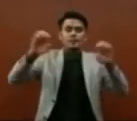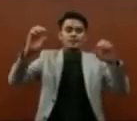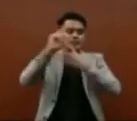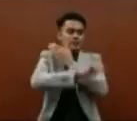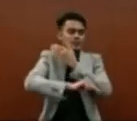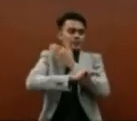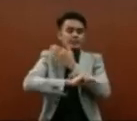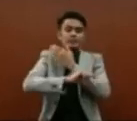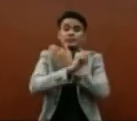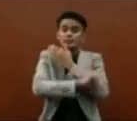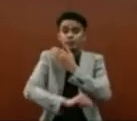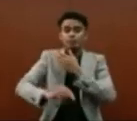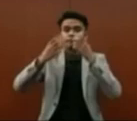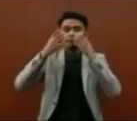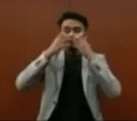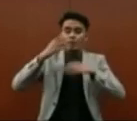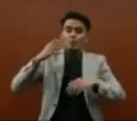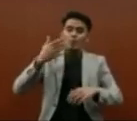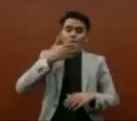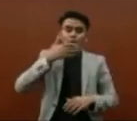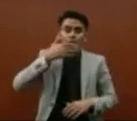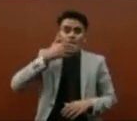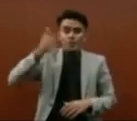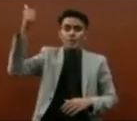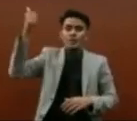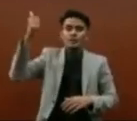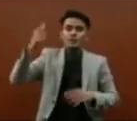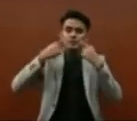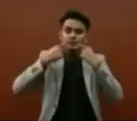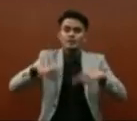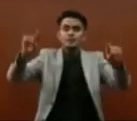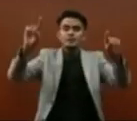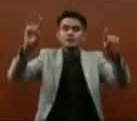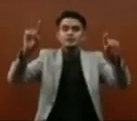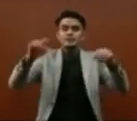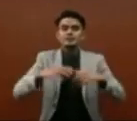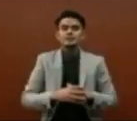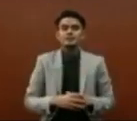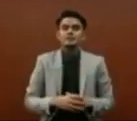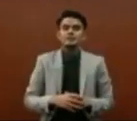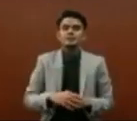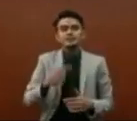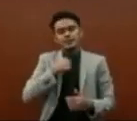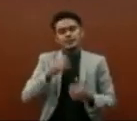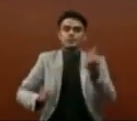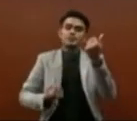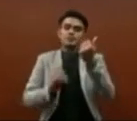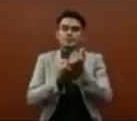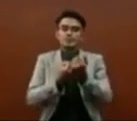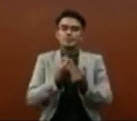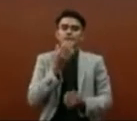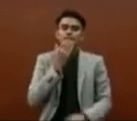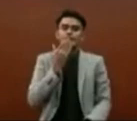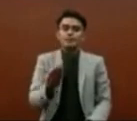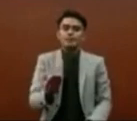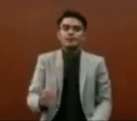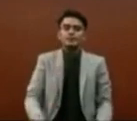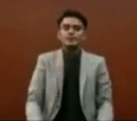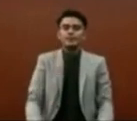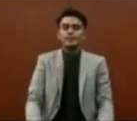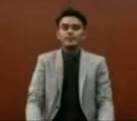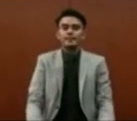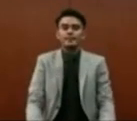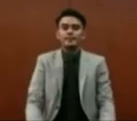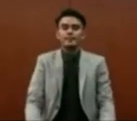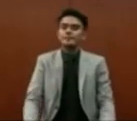ini sebagai negeri yang hebat Cemerlang dan berjaya skillnya Muhammad Khair mohon menyokong Oh